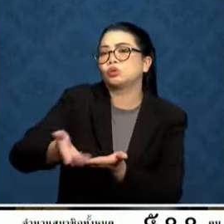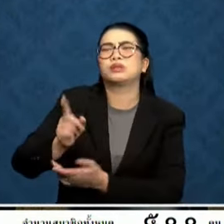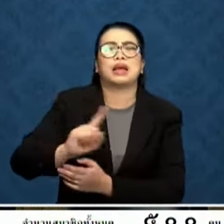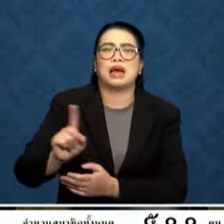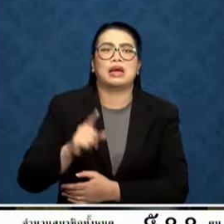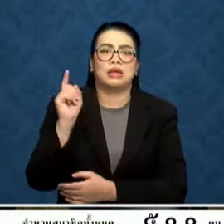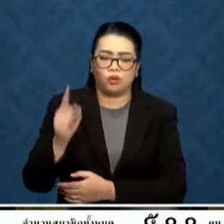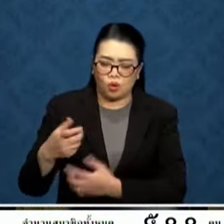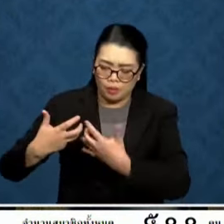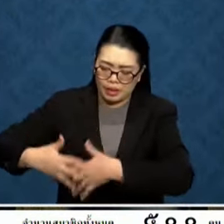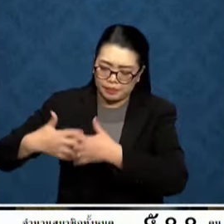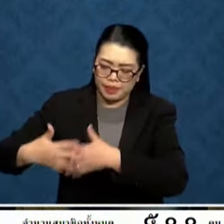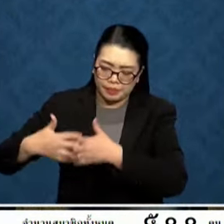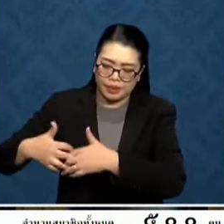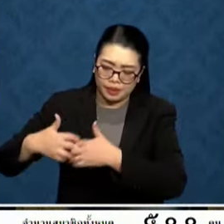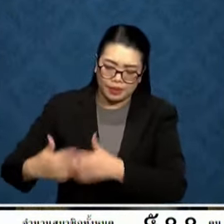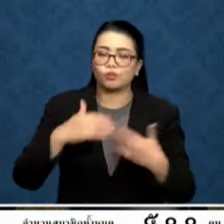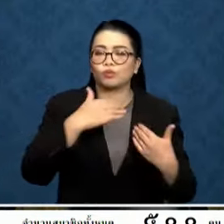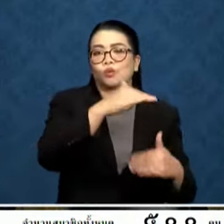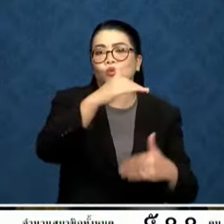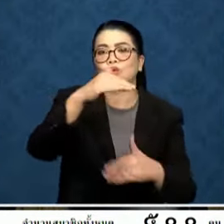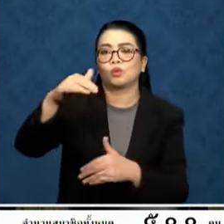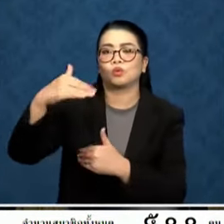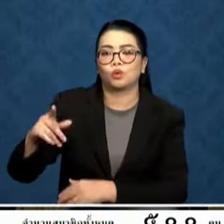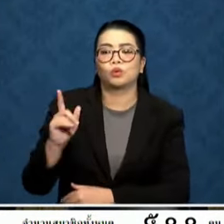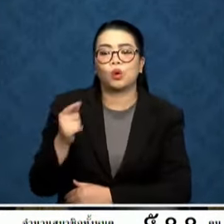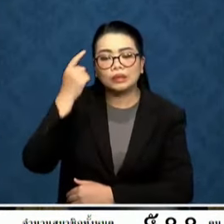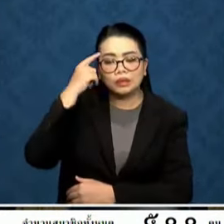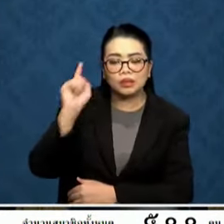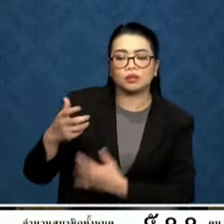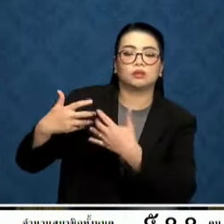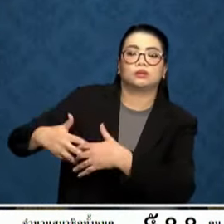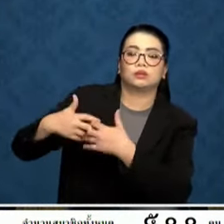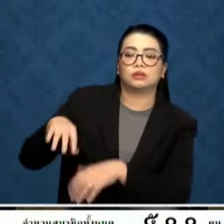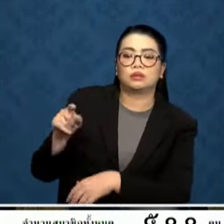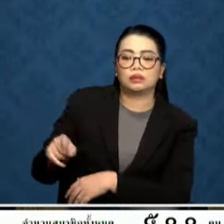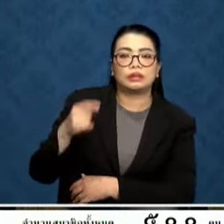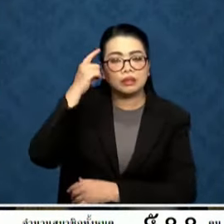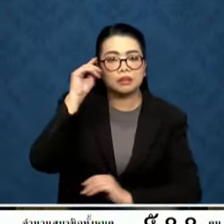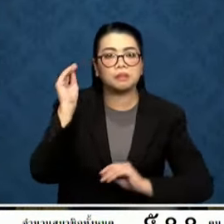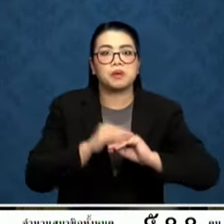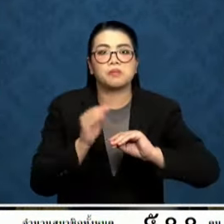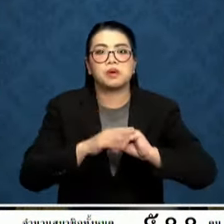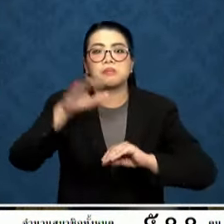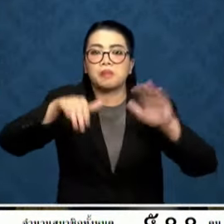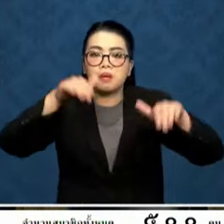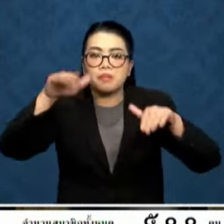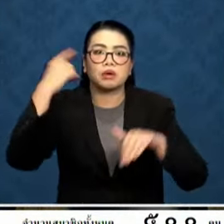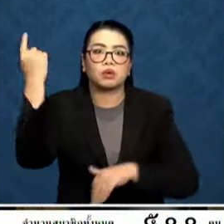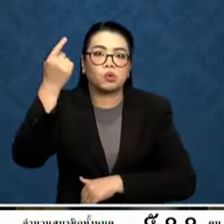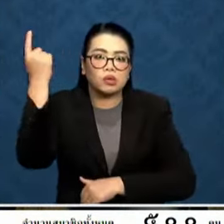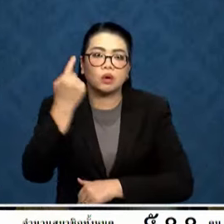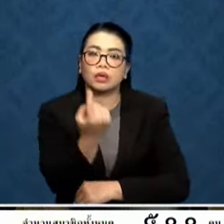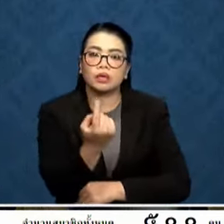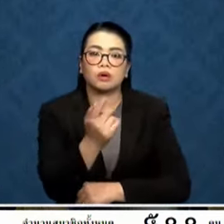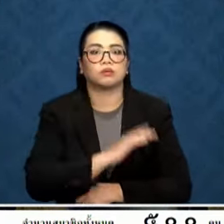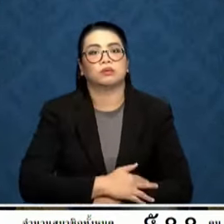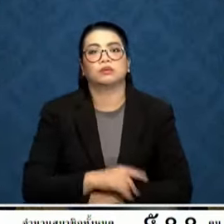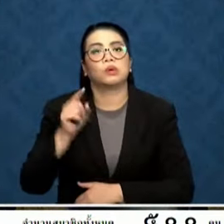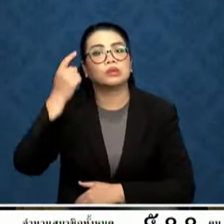ภาคการผลิตไม่ใช่หวังแค่เพิ่มนักท่องเที่ยวปัญหาก็คือ